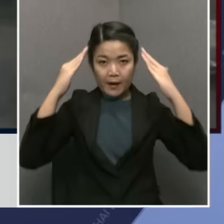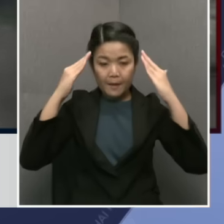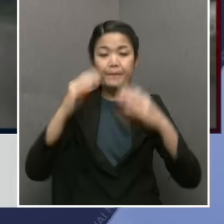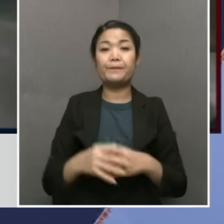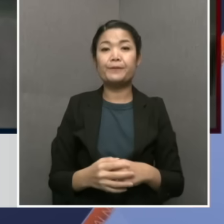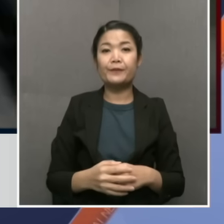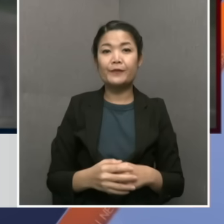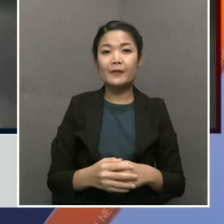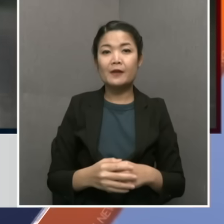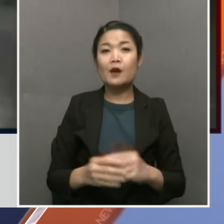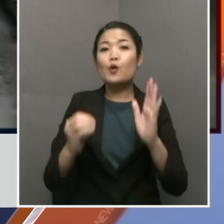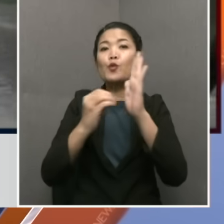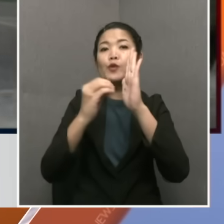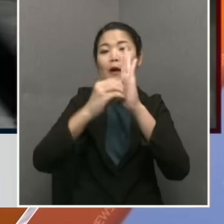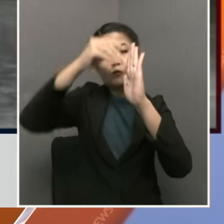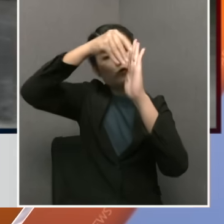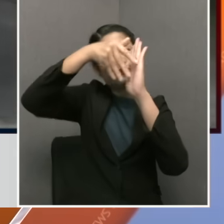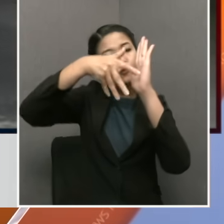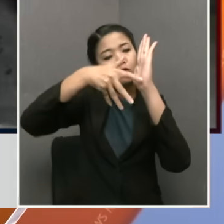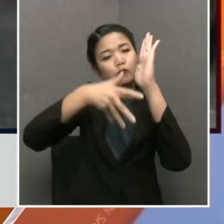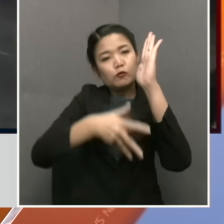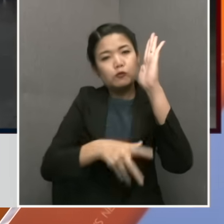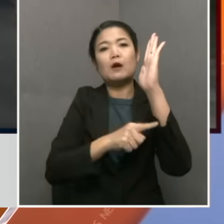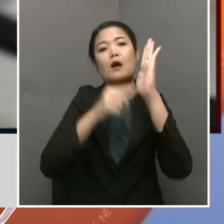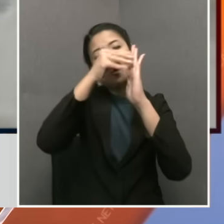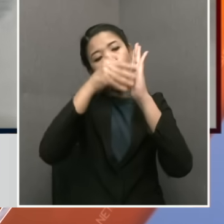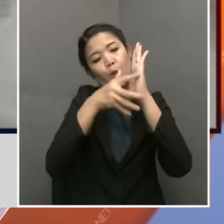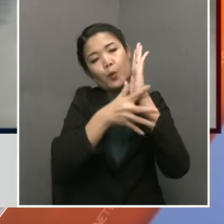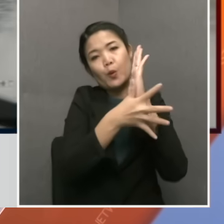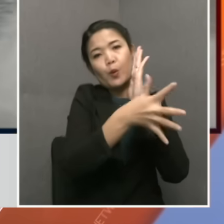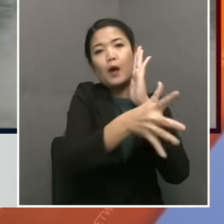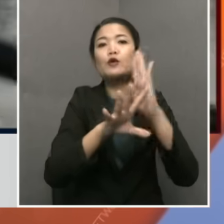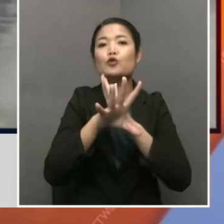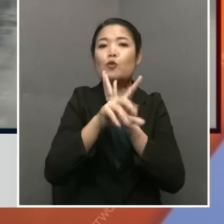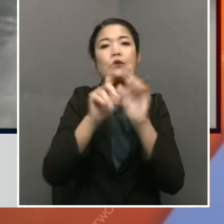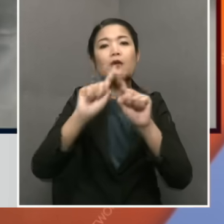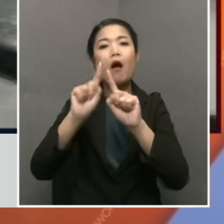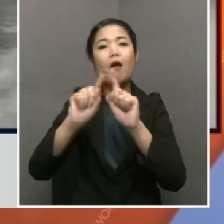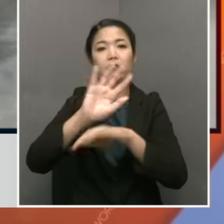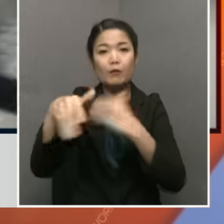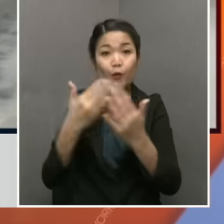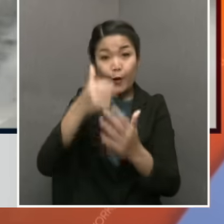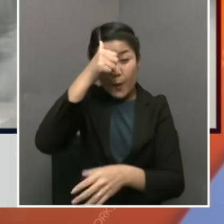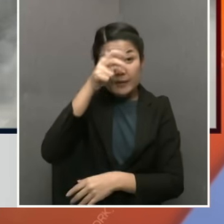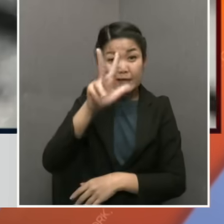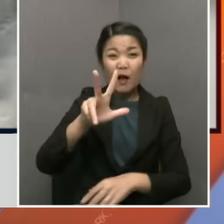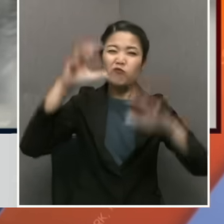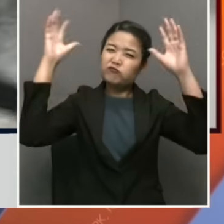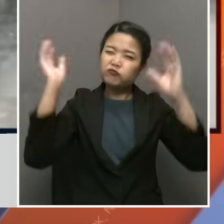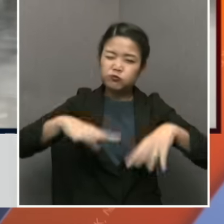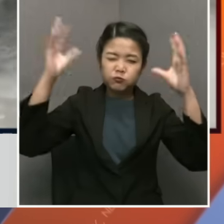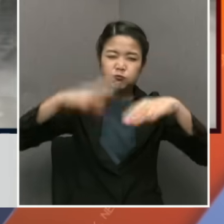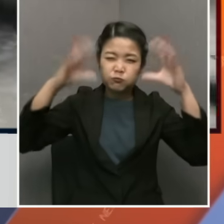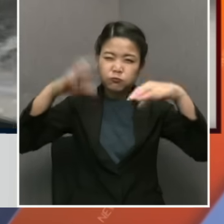พาดผ่านกรุงเทพมหานครและพาดผ่านภาคตะวันออกตั้งแต่ชลบุรีต่างๆเนี่ยนะครับช่วง 3วันนี้ฝนก็เลยตกหนักนะครับ